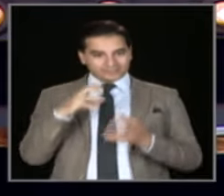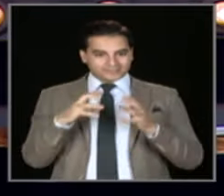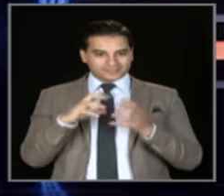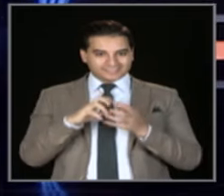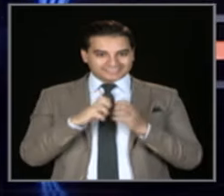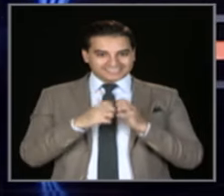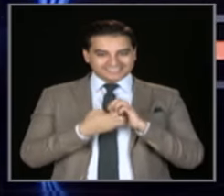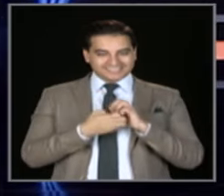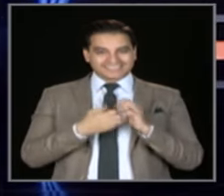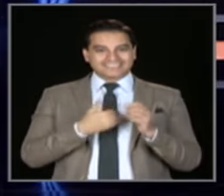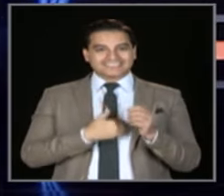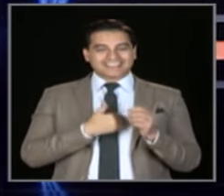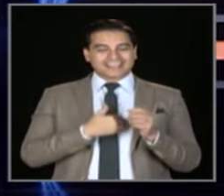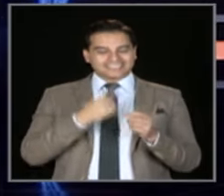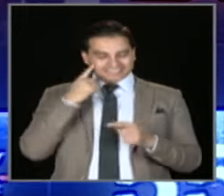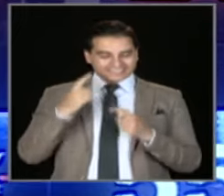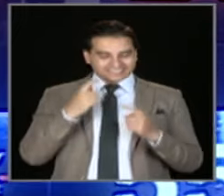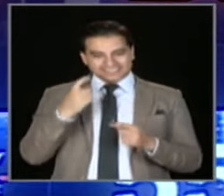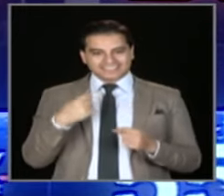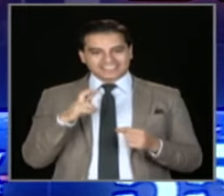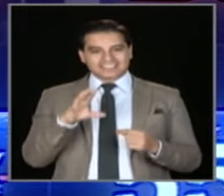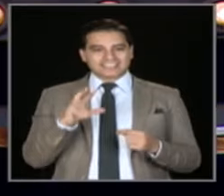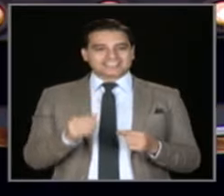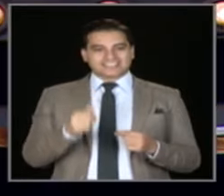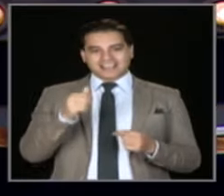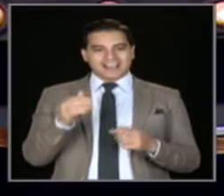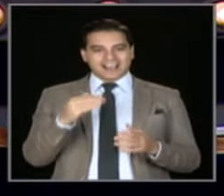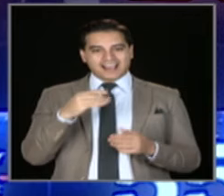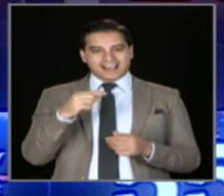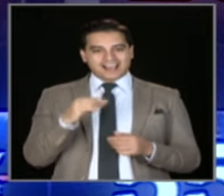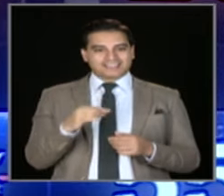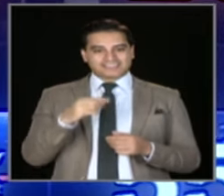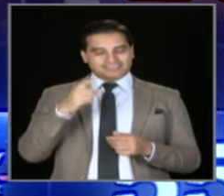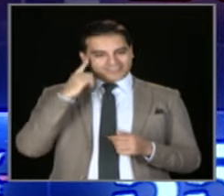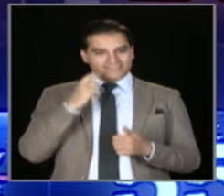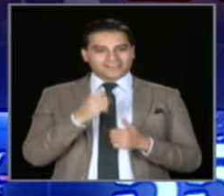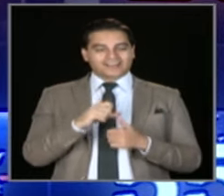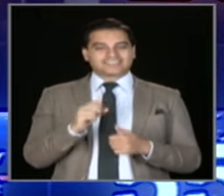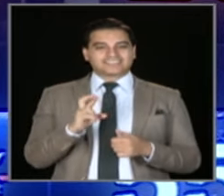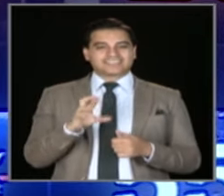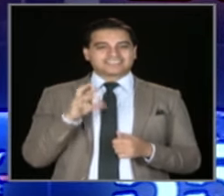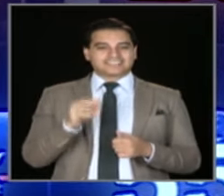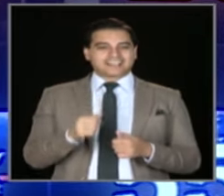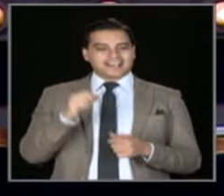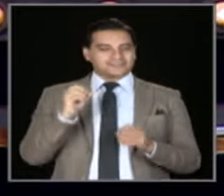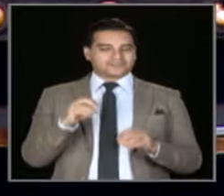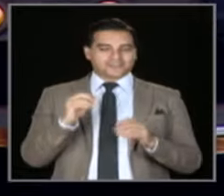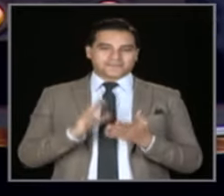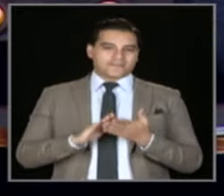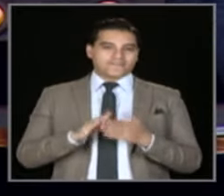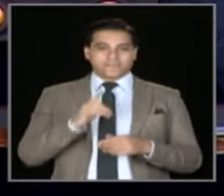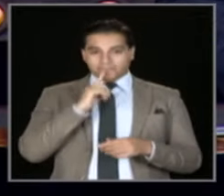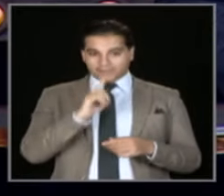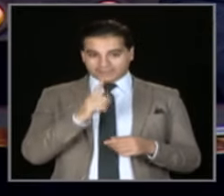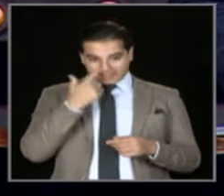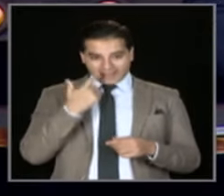بتتعصب. هي زها حديد فعلا، معرفش افتكرت زها دي ازاي. برافو عليك. ولكن خلي بالك